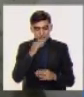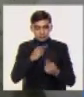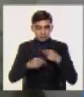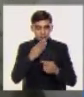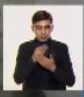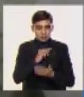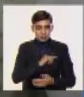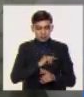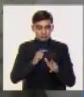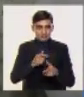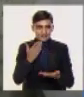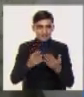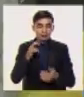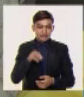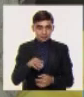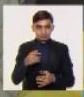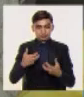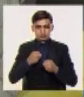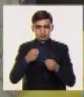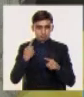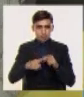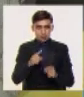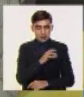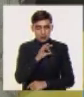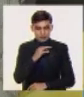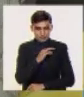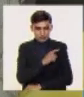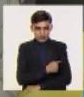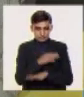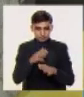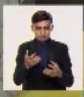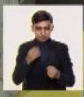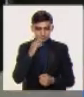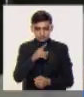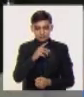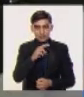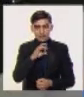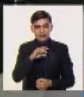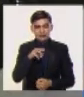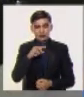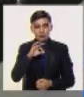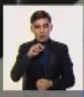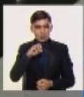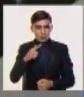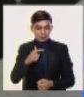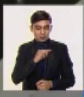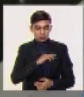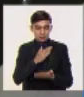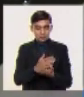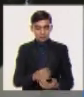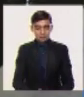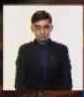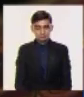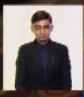вернуться на работу. А если нет, что его примут в другие медицинские организации. По специальности он кардиолог. Людмила Батюшкина, Ирина